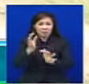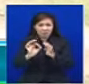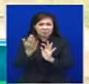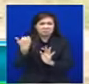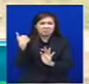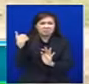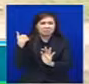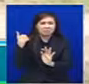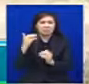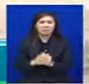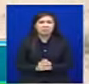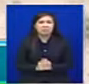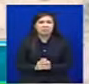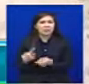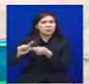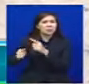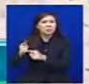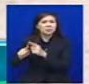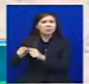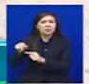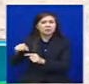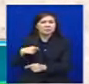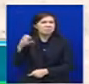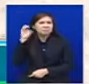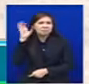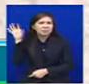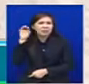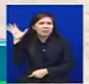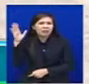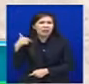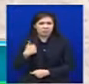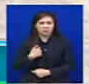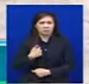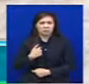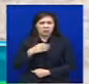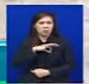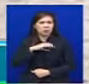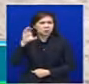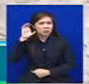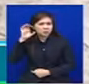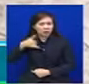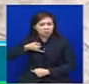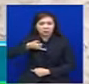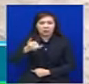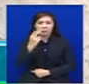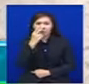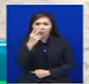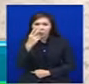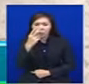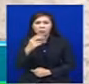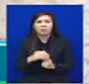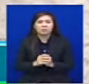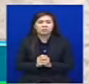อก ครับ นะครับแล้วเพื่อนๆที่อยู่ข้างบนเนี่ยก็ไม่เชื่อกันมีบางคนน้องๆคนไม่เชื่อจนทำให้น้องเนี่ยวิ่งลงไปดูเองเมื่อน้องเขาวิ่